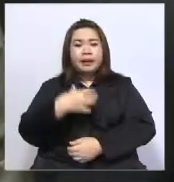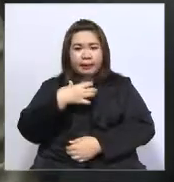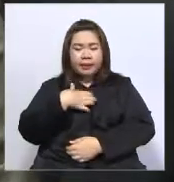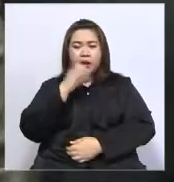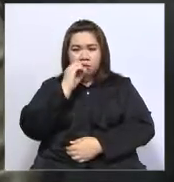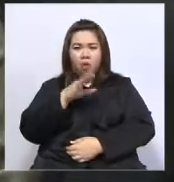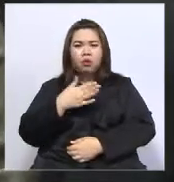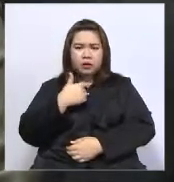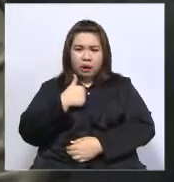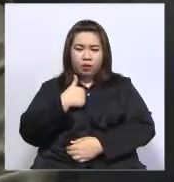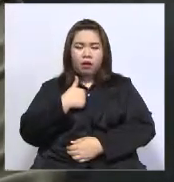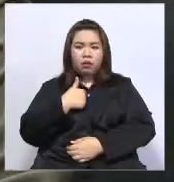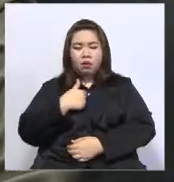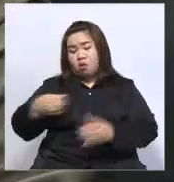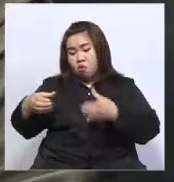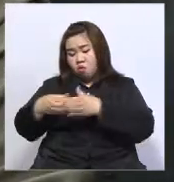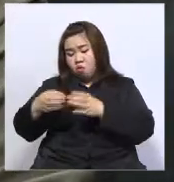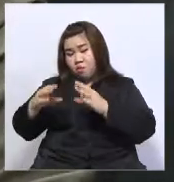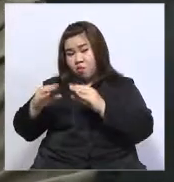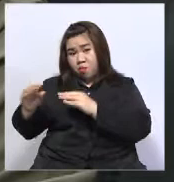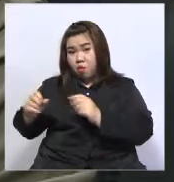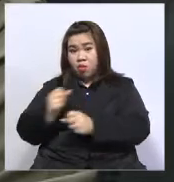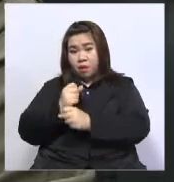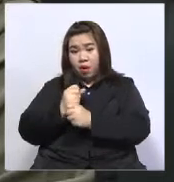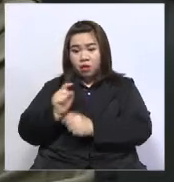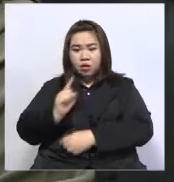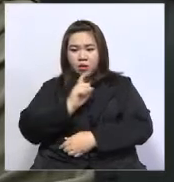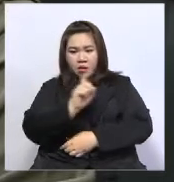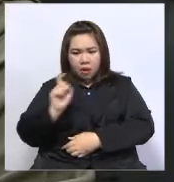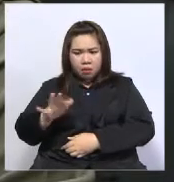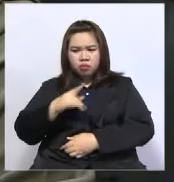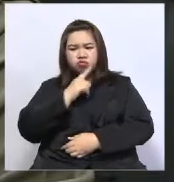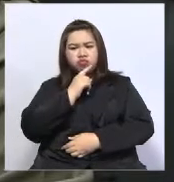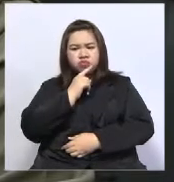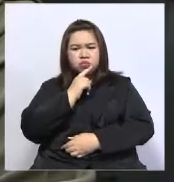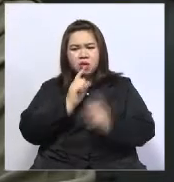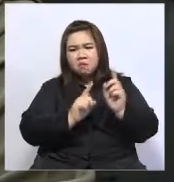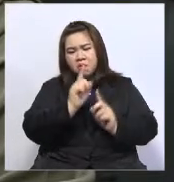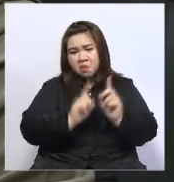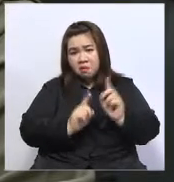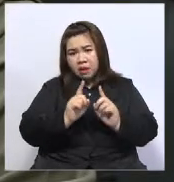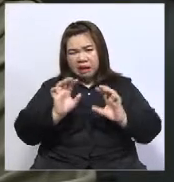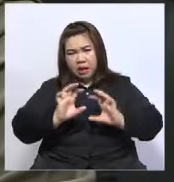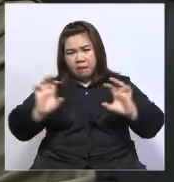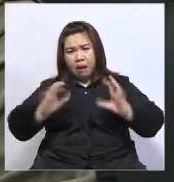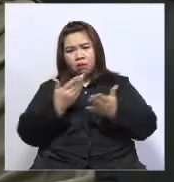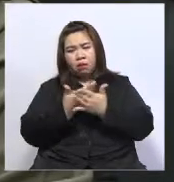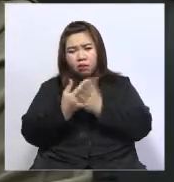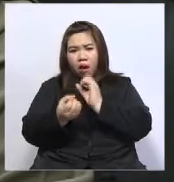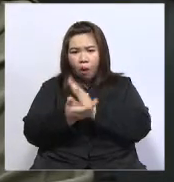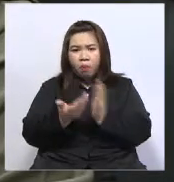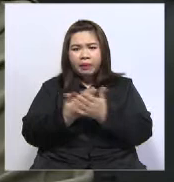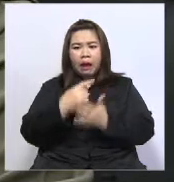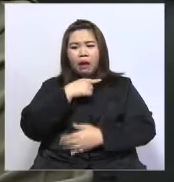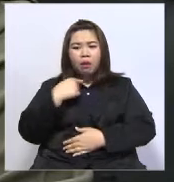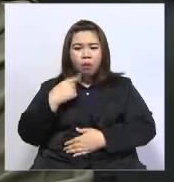ราบว่าเราก็ถามกันในกลุ่มคณะกรรมการแล้วนะครับว่าถ้าประมาณการรัฐอาจจะเสียหายหรือขาดราย